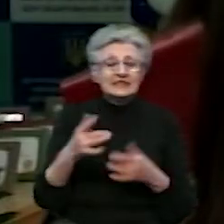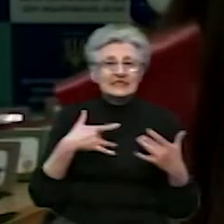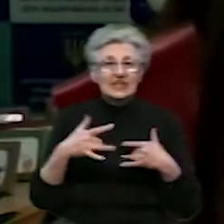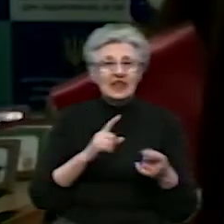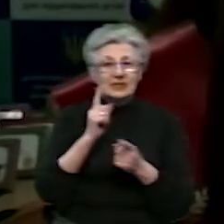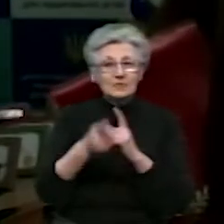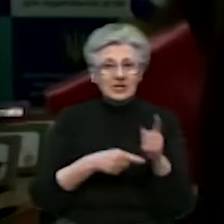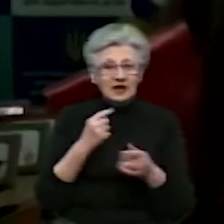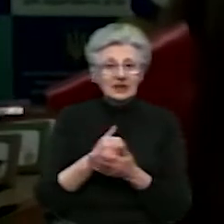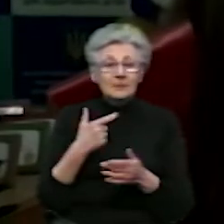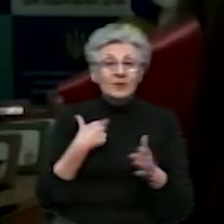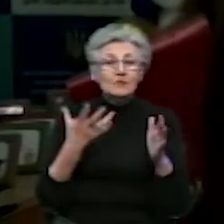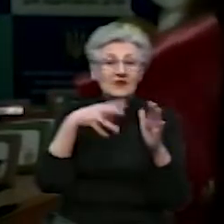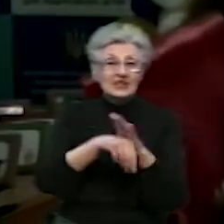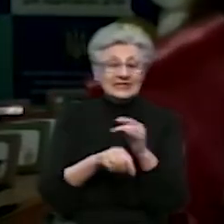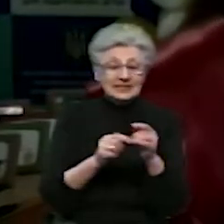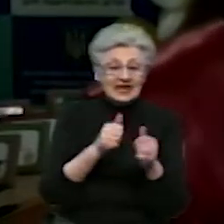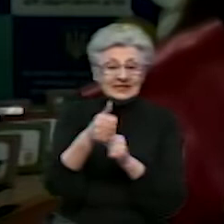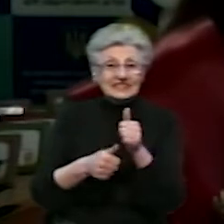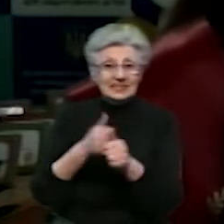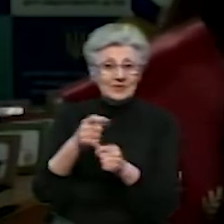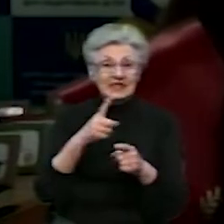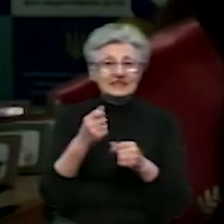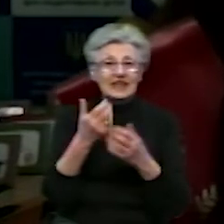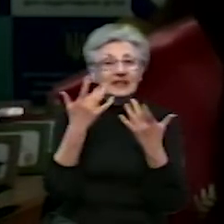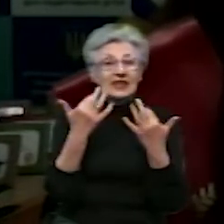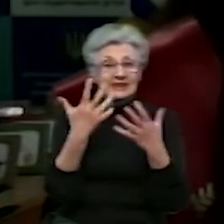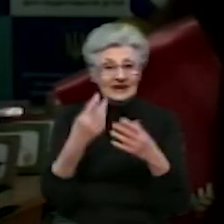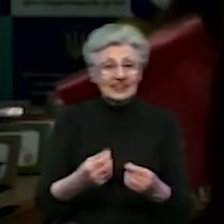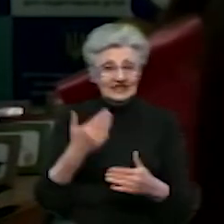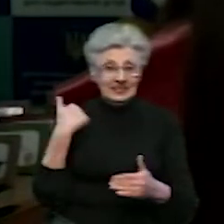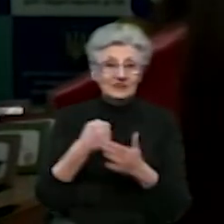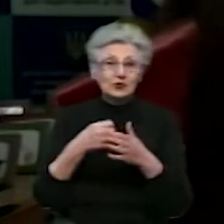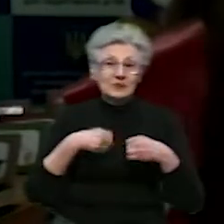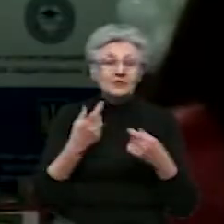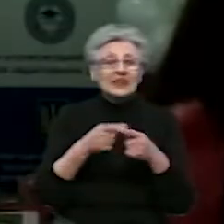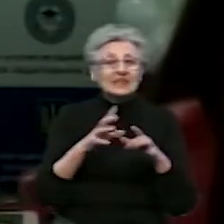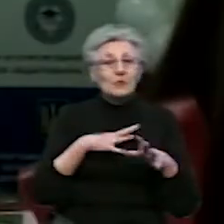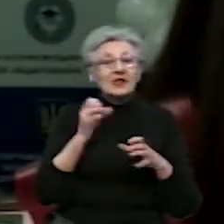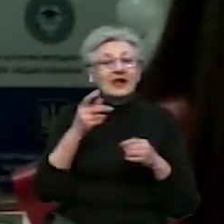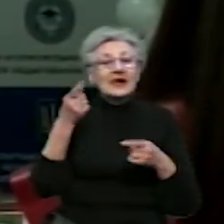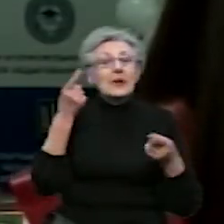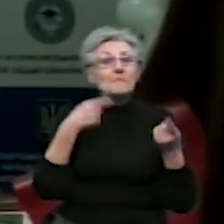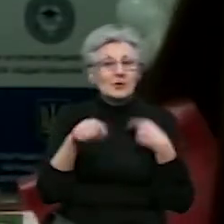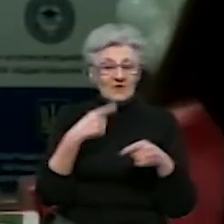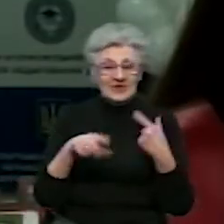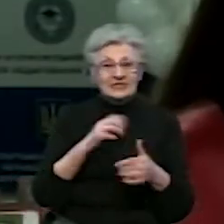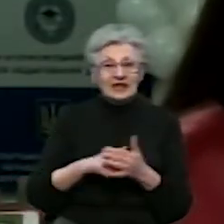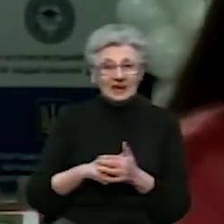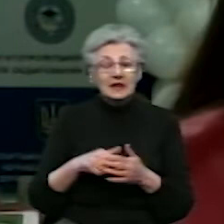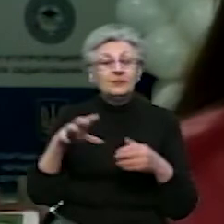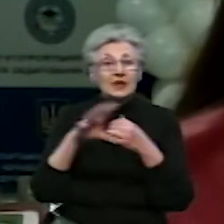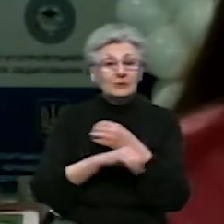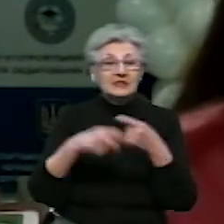Ми внесли корективи за декілька днів, тому це була ніби імпровізація. Після всіх випускних іспитів ми